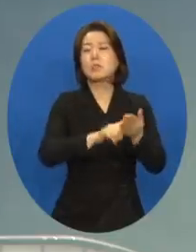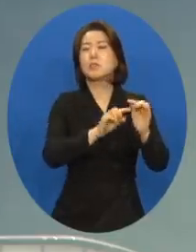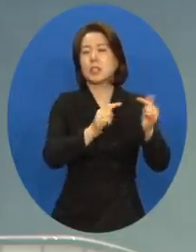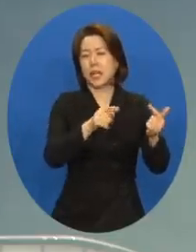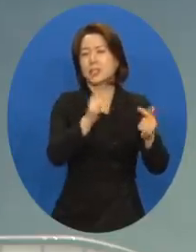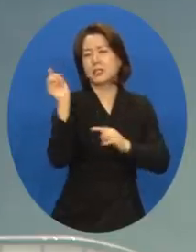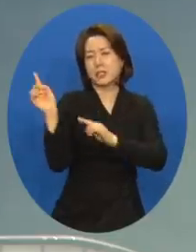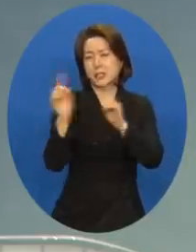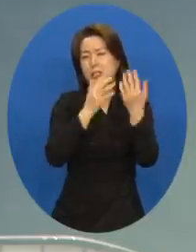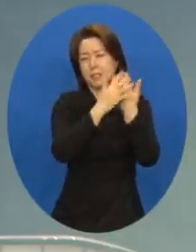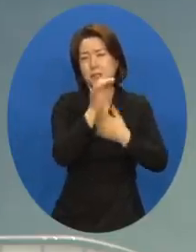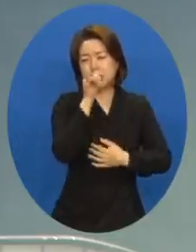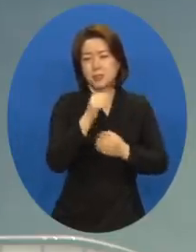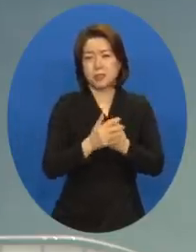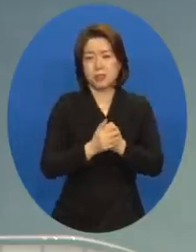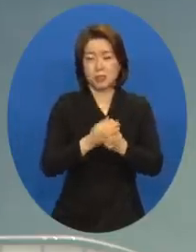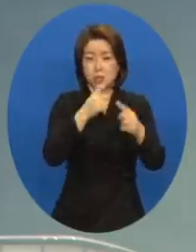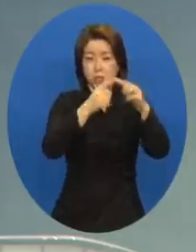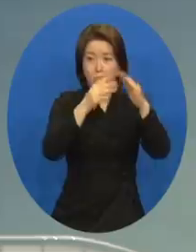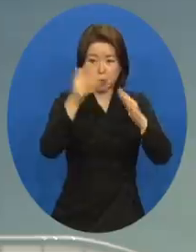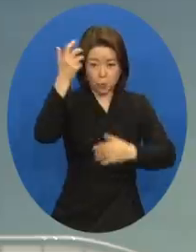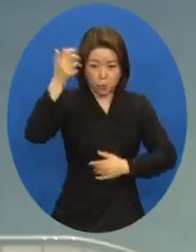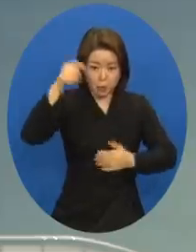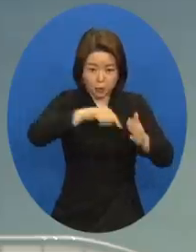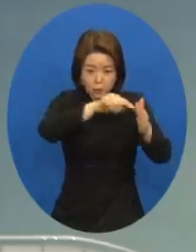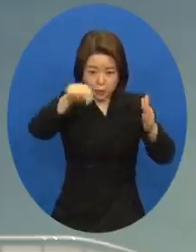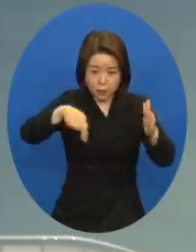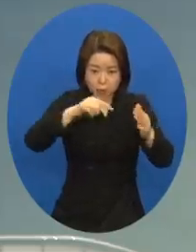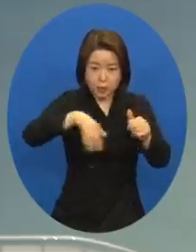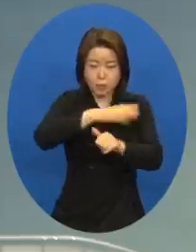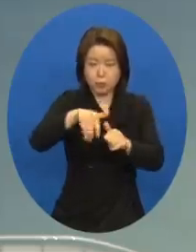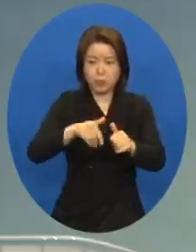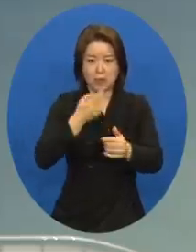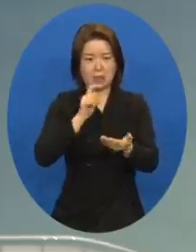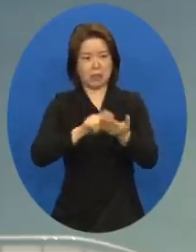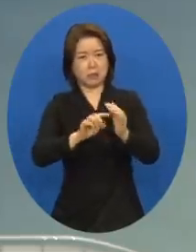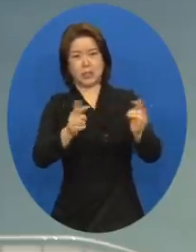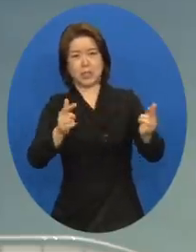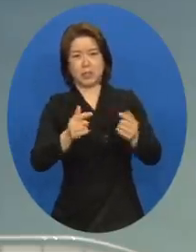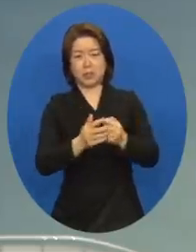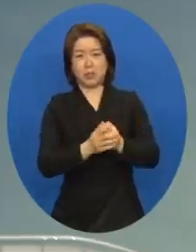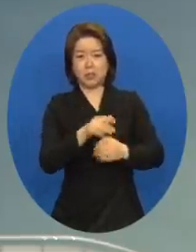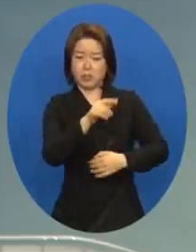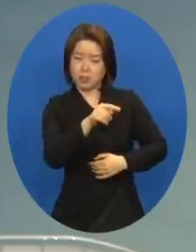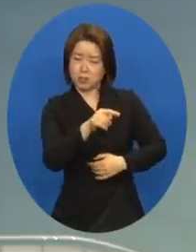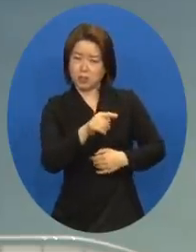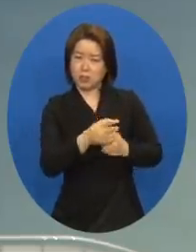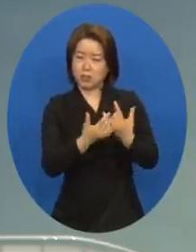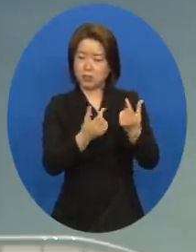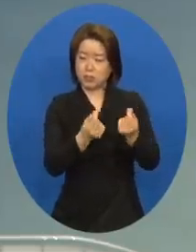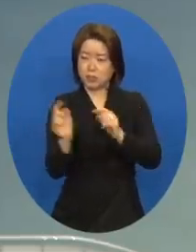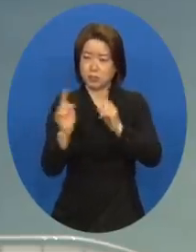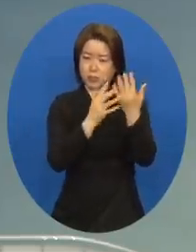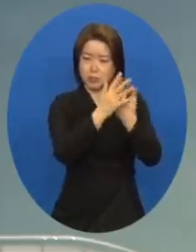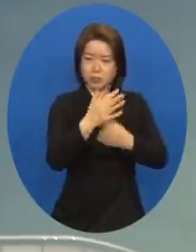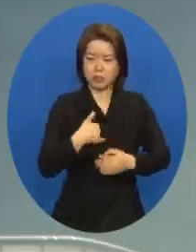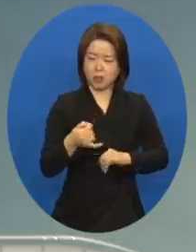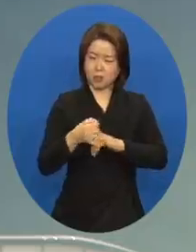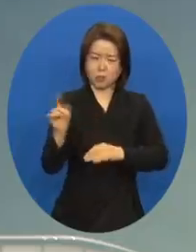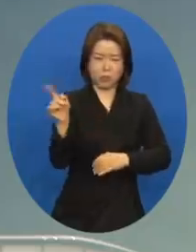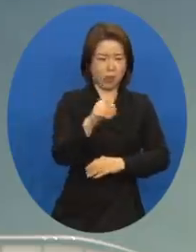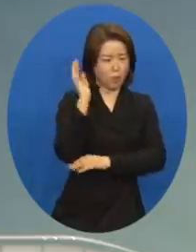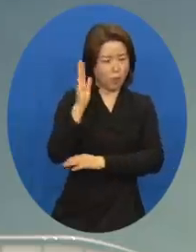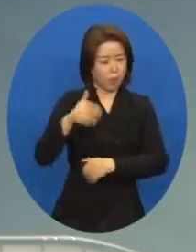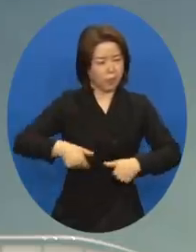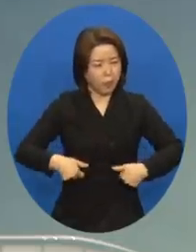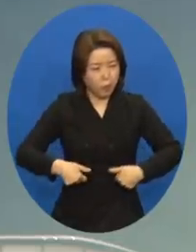집회였습니다. 교회의 영적인 분위기도 쉽지 않았습니다. 이런 집회에 내가 꼭 와서 설교해야